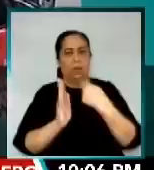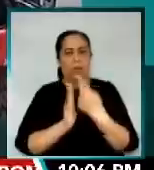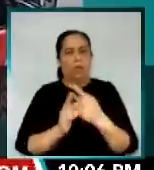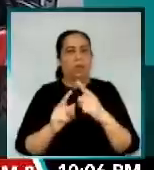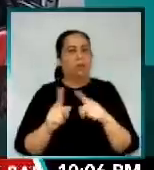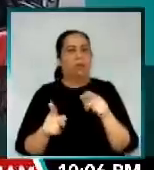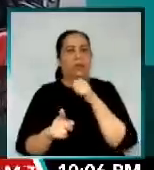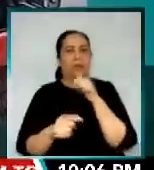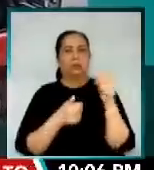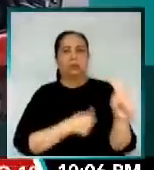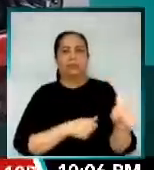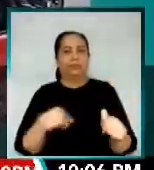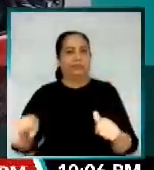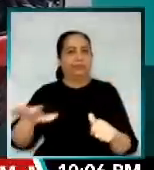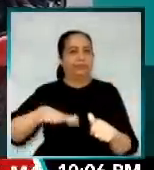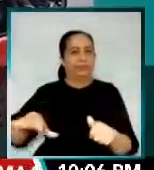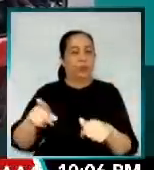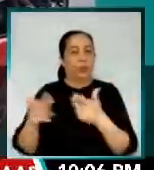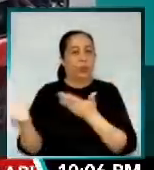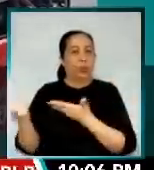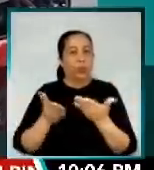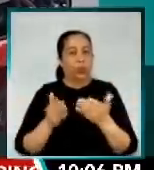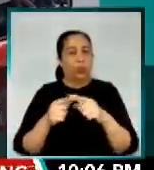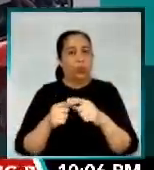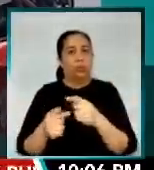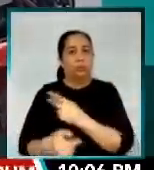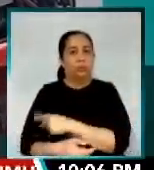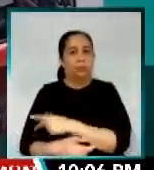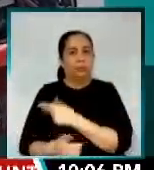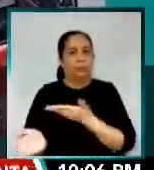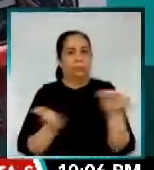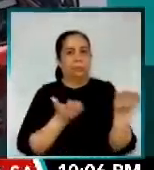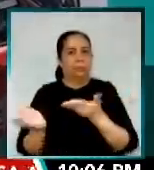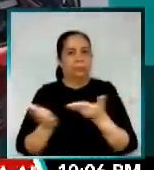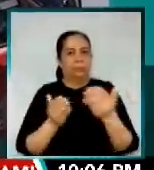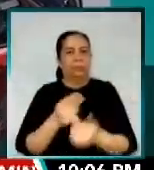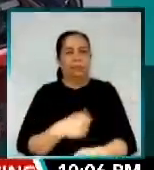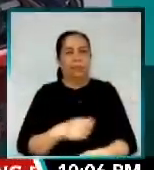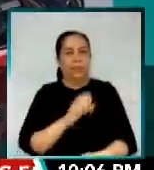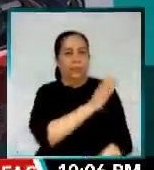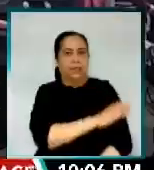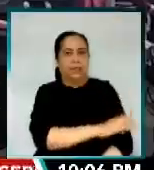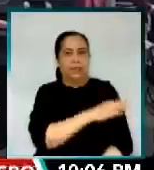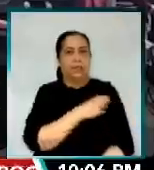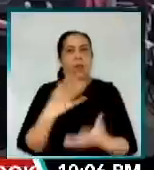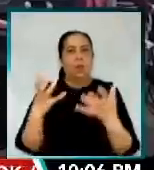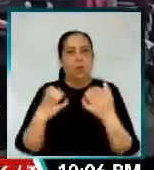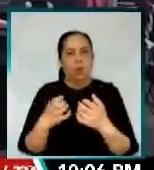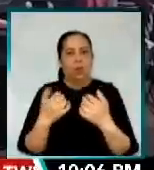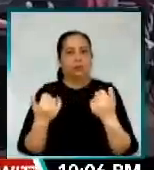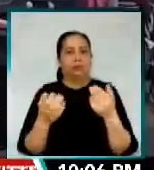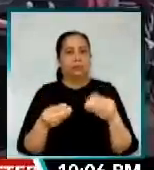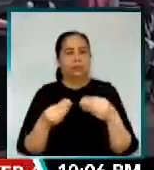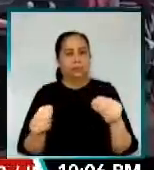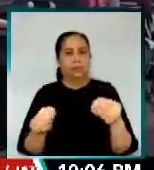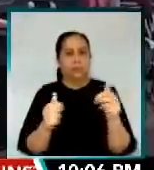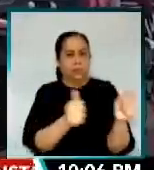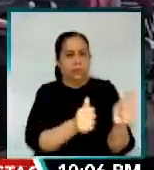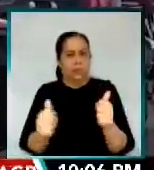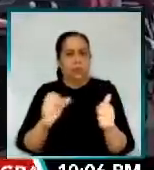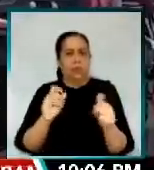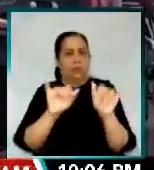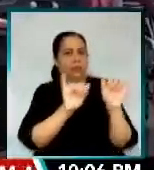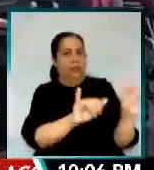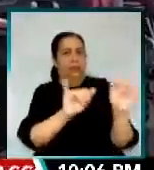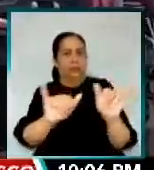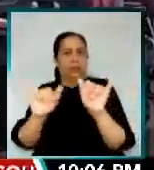tumupad yung mga nagdala ng mga pasyente sa kanilang clinic. Naayos naman daw nila ang staging area kung saan pwedeng manatili ang mga